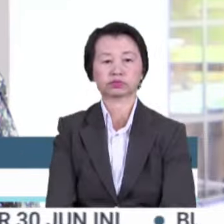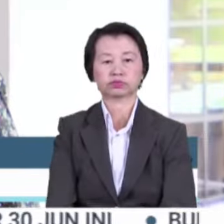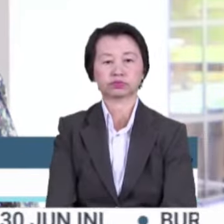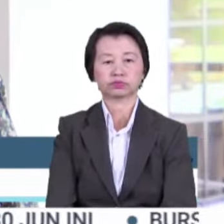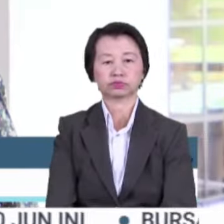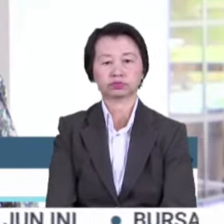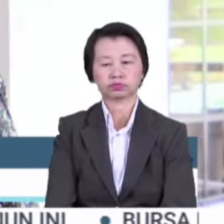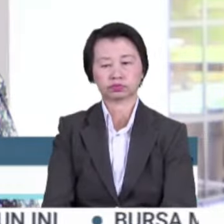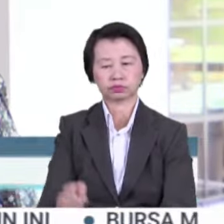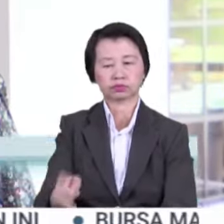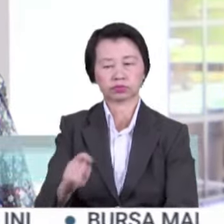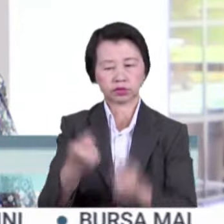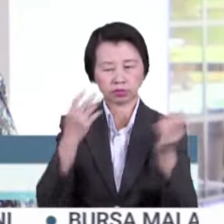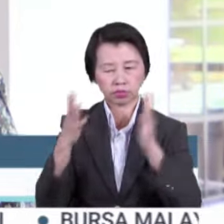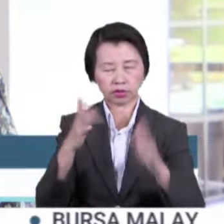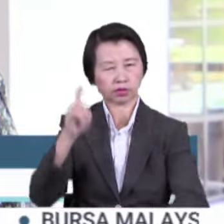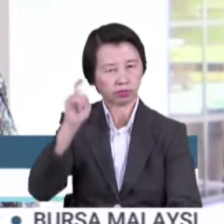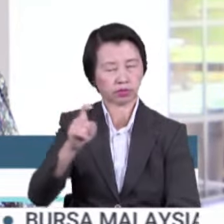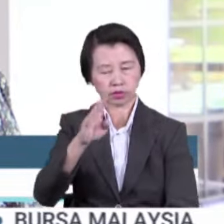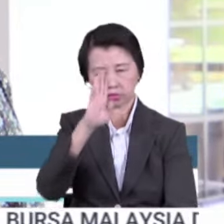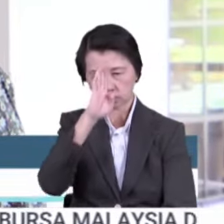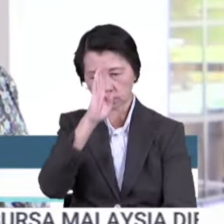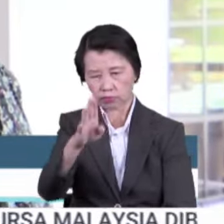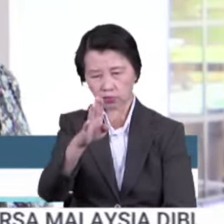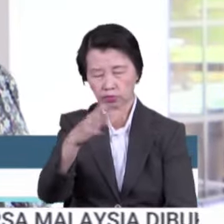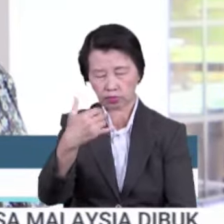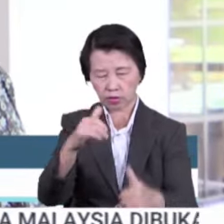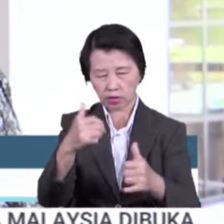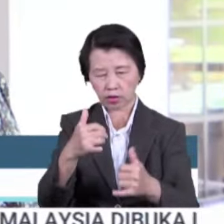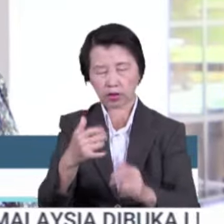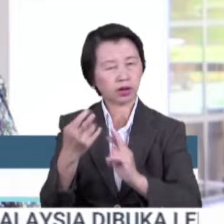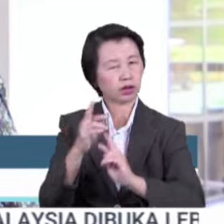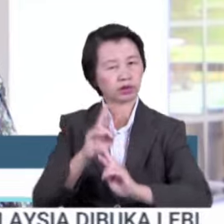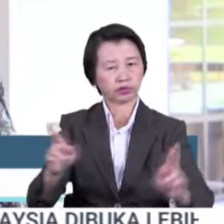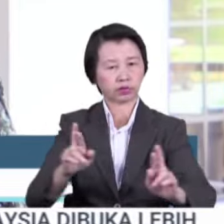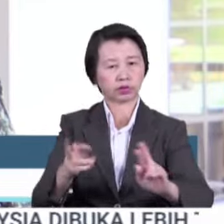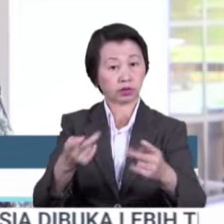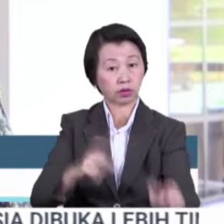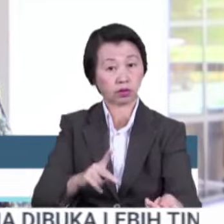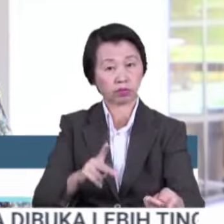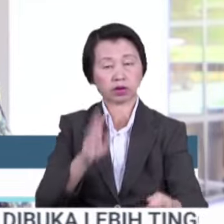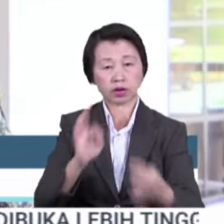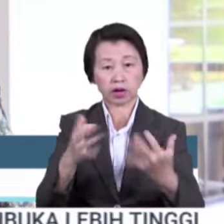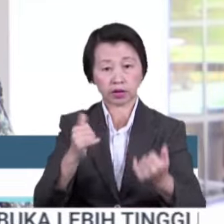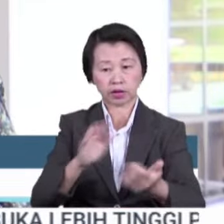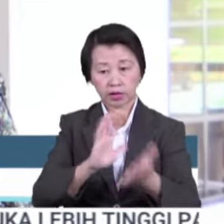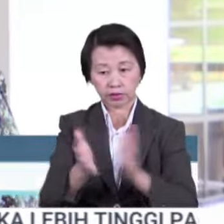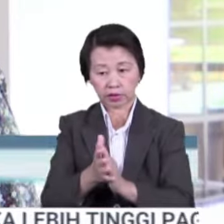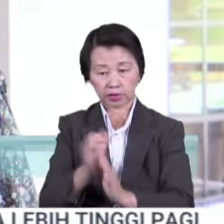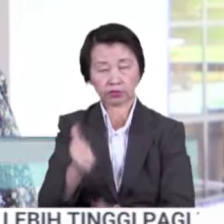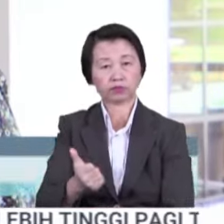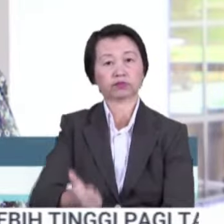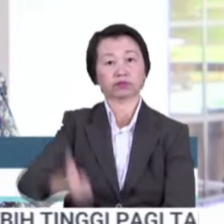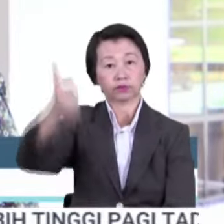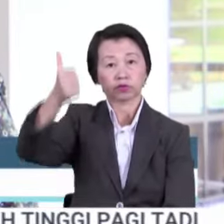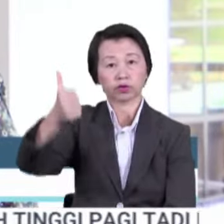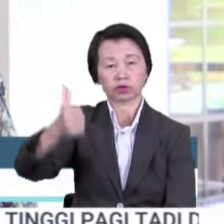mereka perlu fokus dan bersedia untuk berkorban karena pelawanan kalau kita tidak jadi